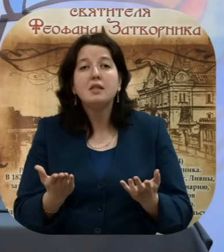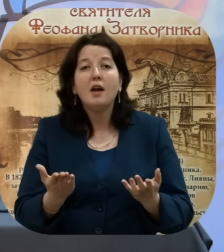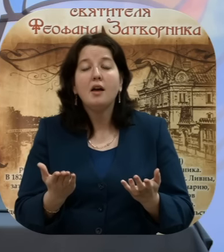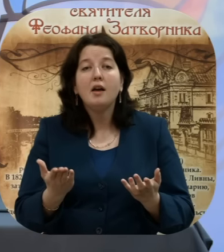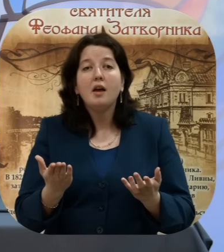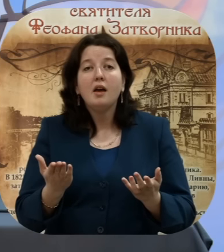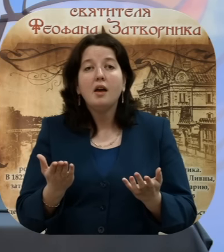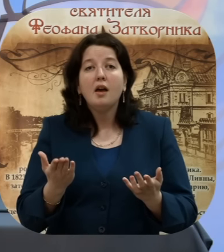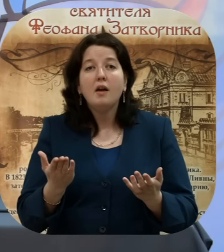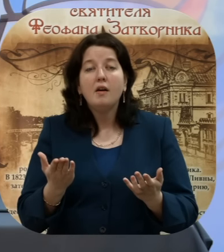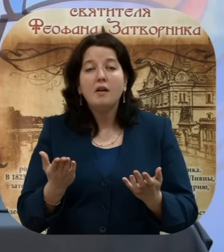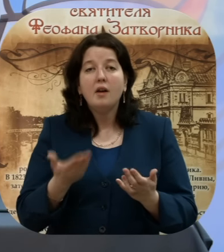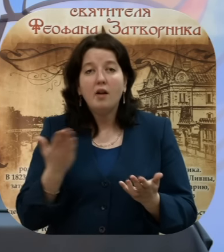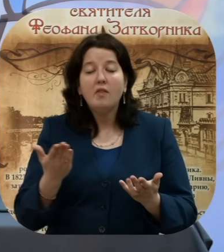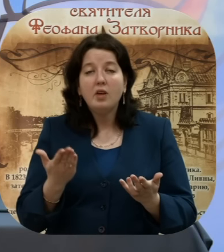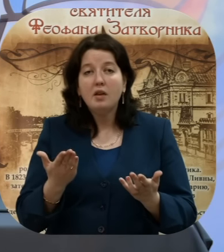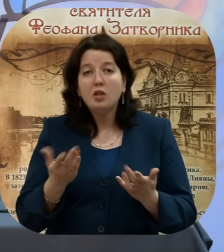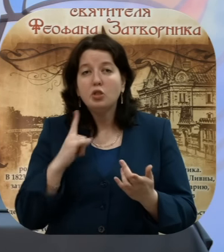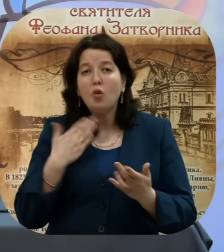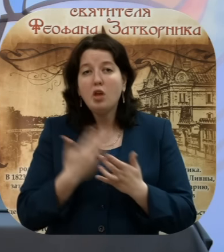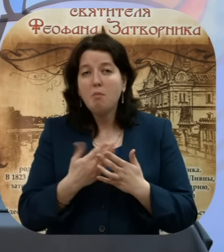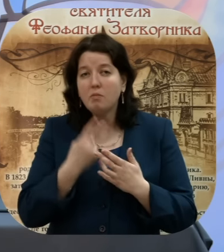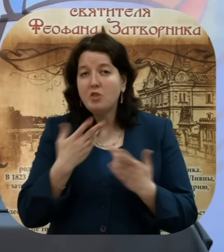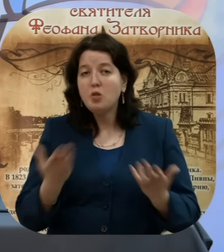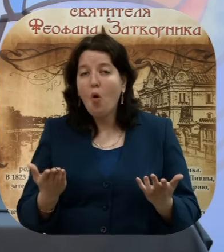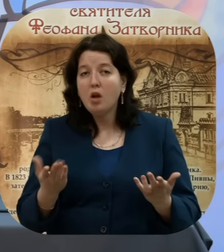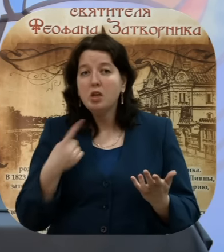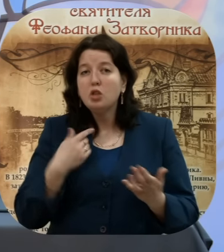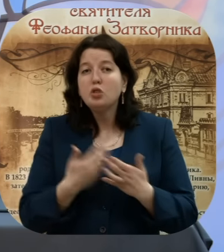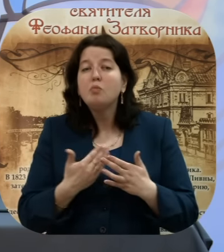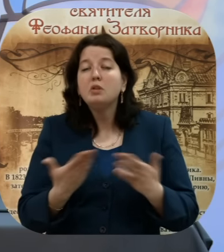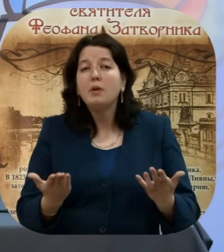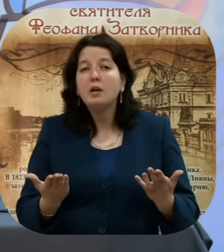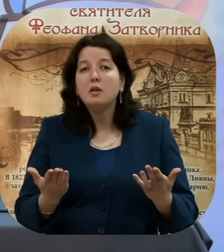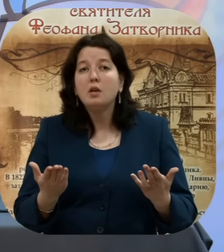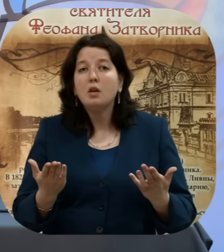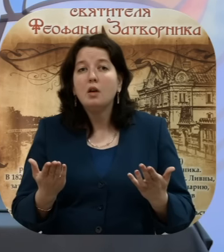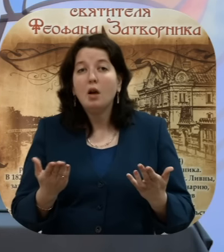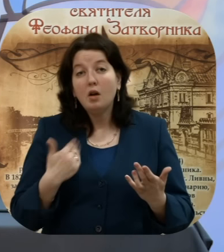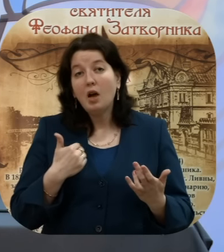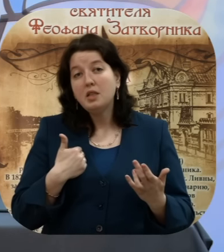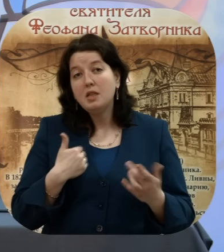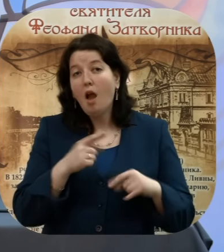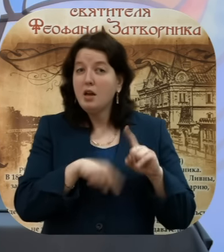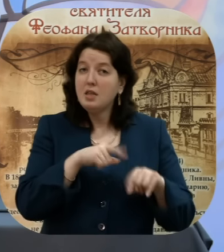Причащаете его, что подразумеваете? Что подразумеваете? Чтоб не болел.